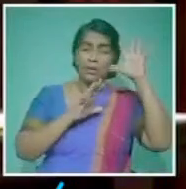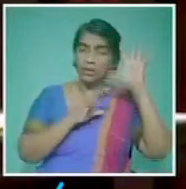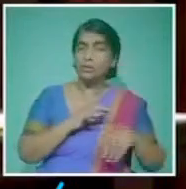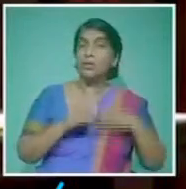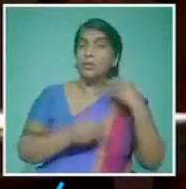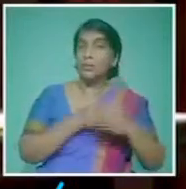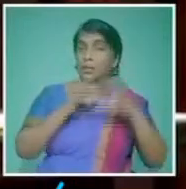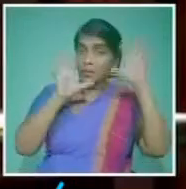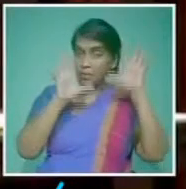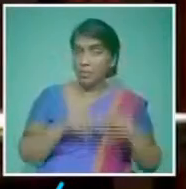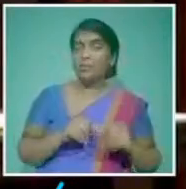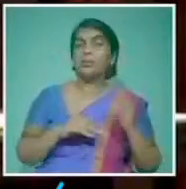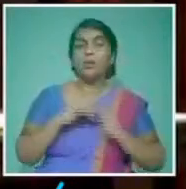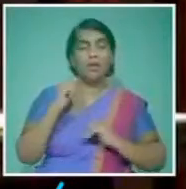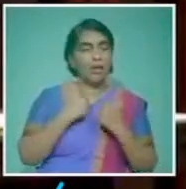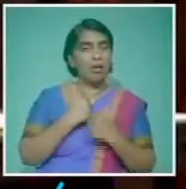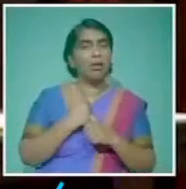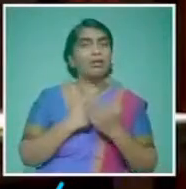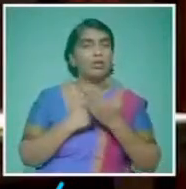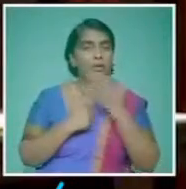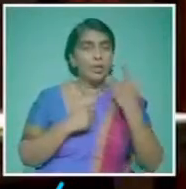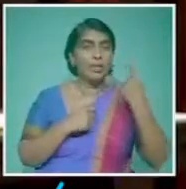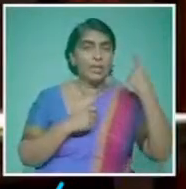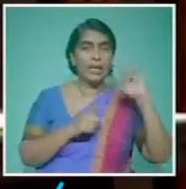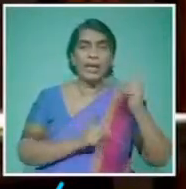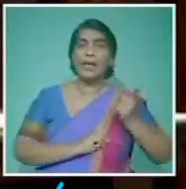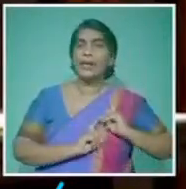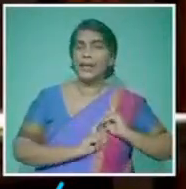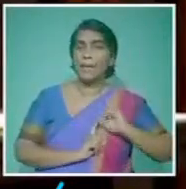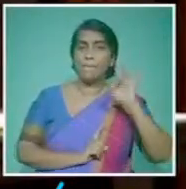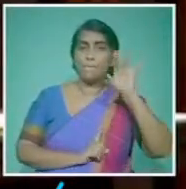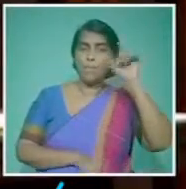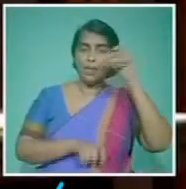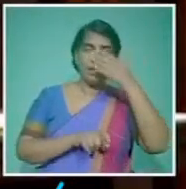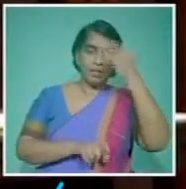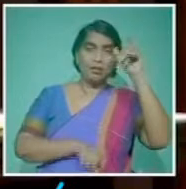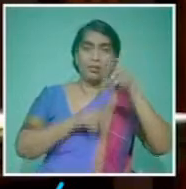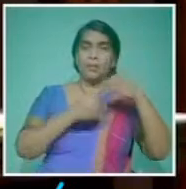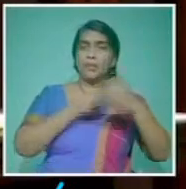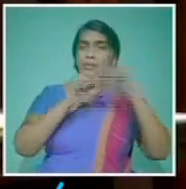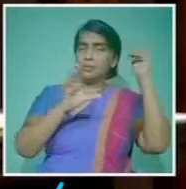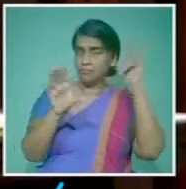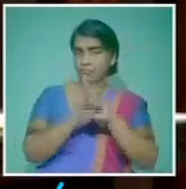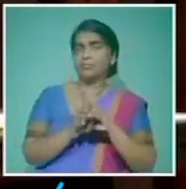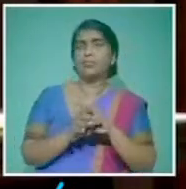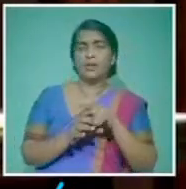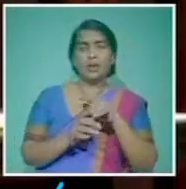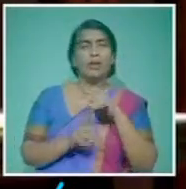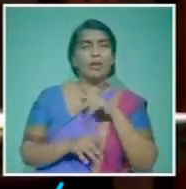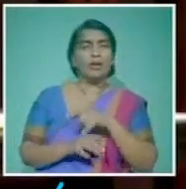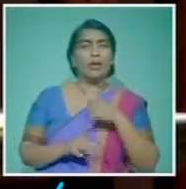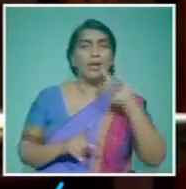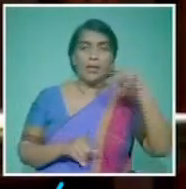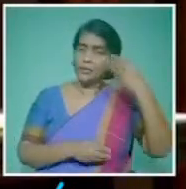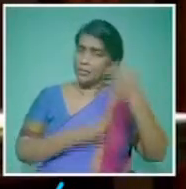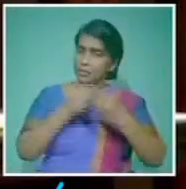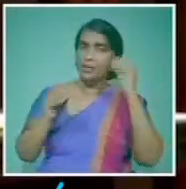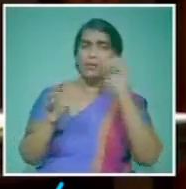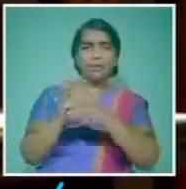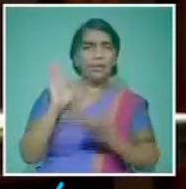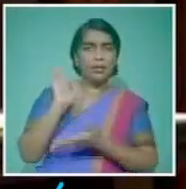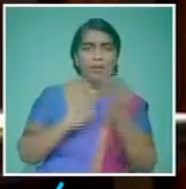ඒ ආයෝජන ගේන්න ක්‍රමවේදයක් හදන්න පුළුවන් ඊයේ වෙනකොට කැනඩාවේ ඉඳන් 15 දිනක් දෙමළ ආයෝජක ඇවිල්ලා තියෙනවා හැබැයි ඒගොල්ලෝ මොනවද කියන්නේ අපි හෙට ආයෝජනය කරලා